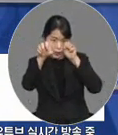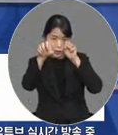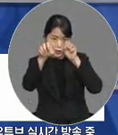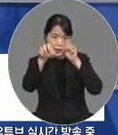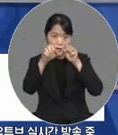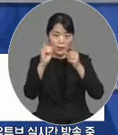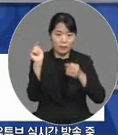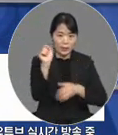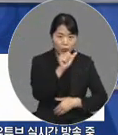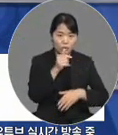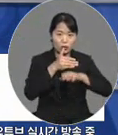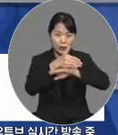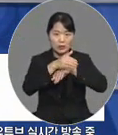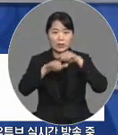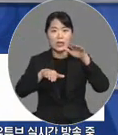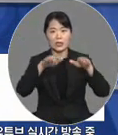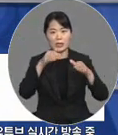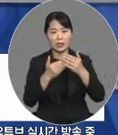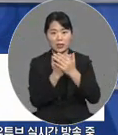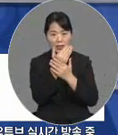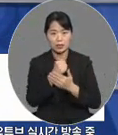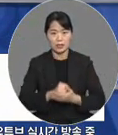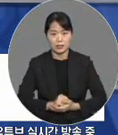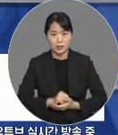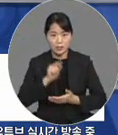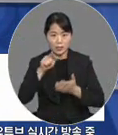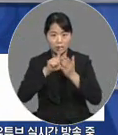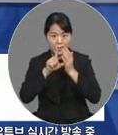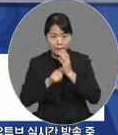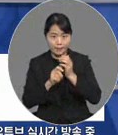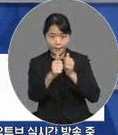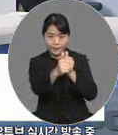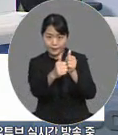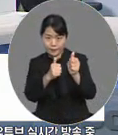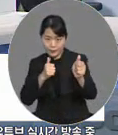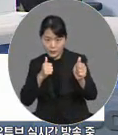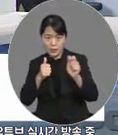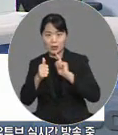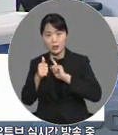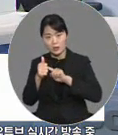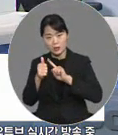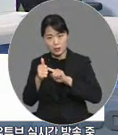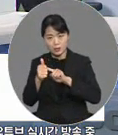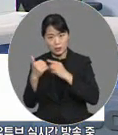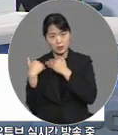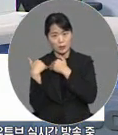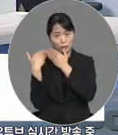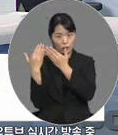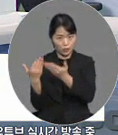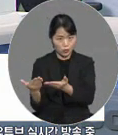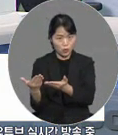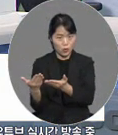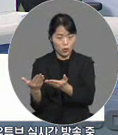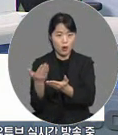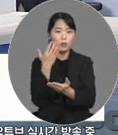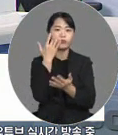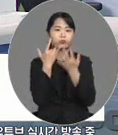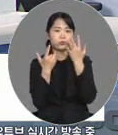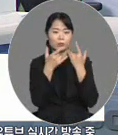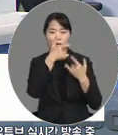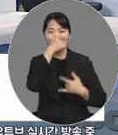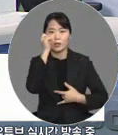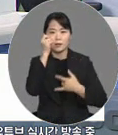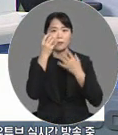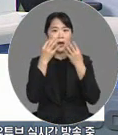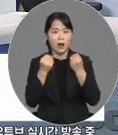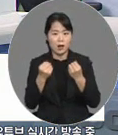됩니다. 이때 뒤처진 아이들 방치하게 되면 학습 결손이 누적되면서 그